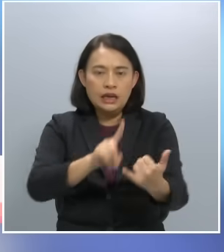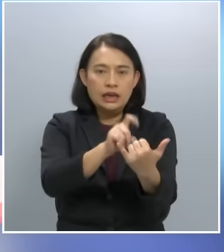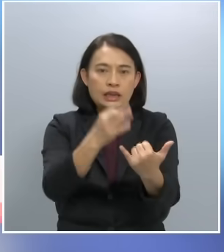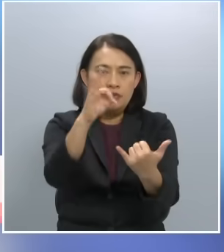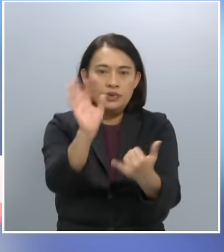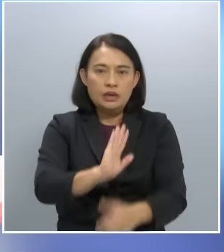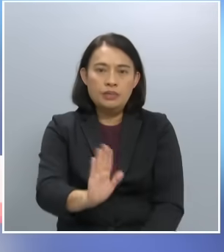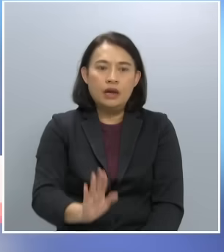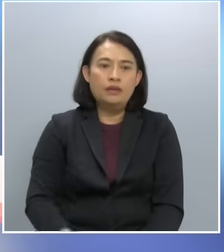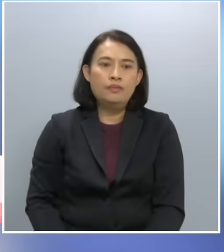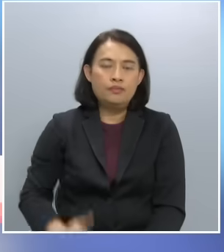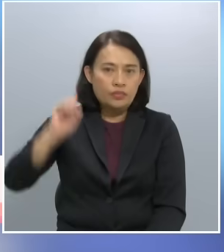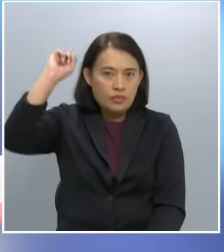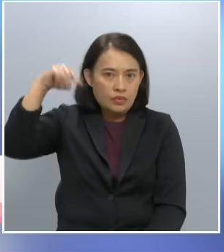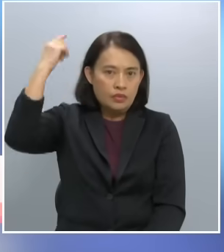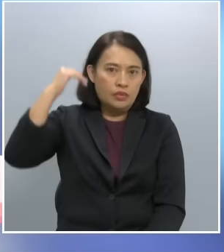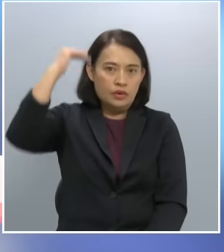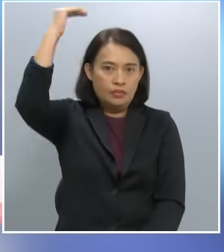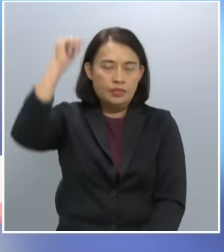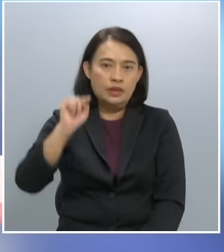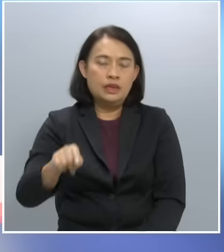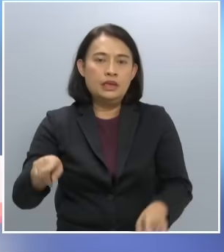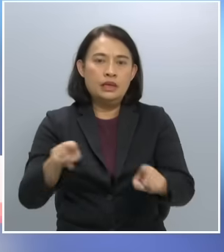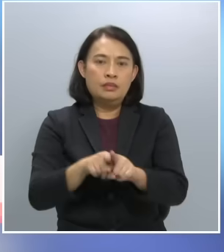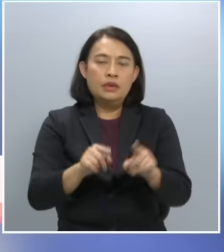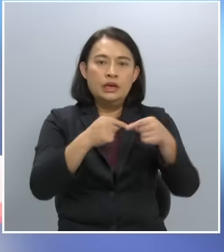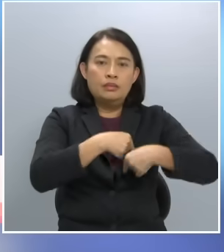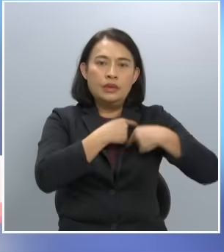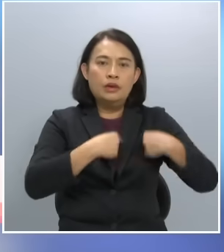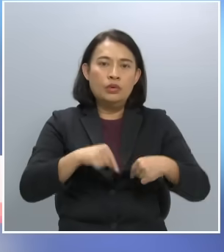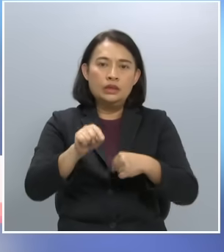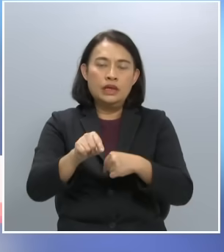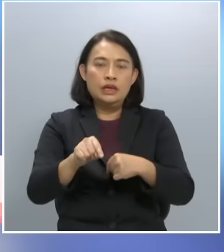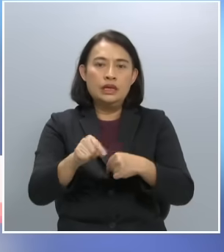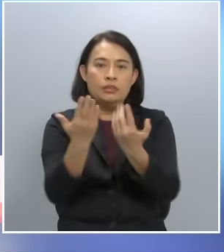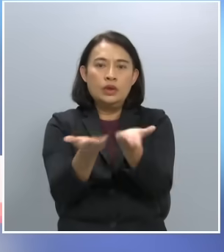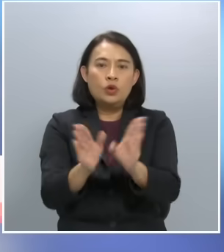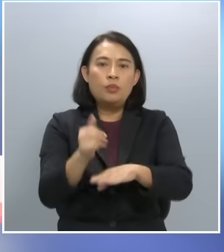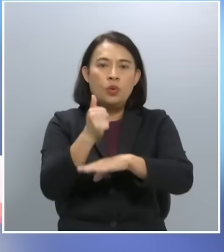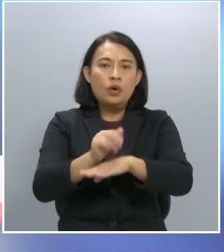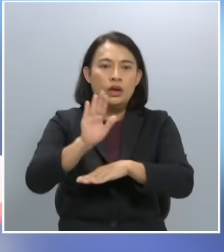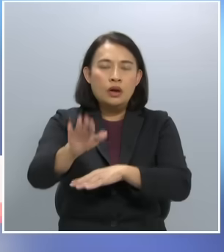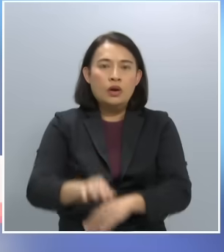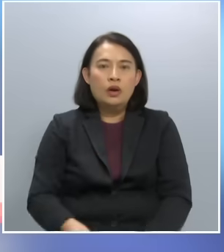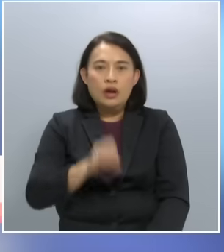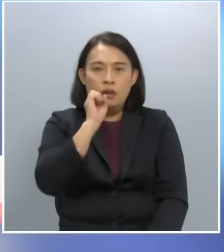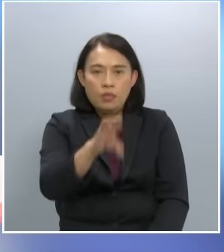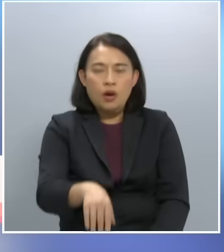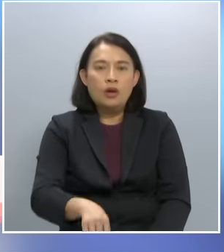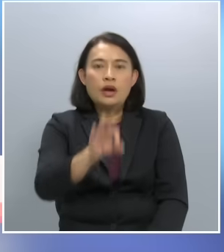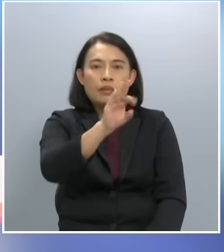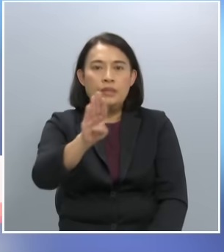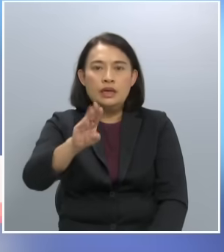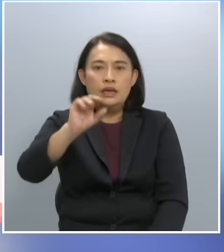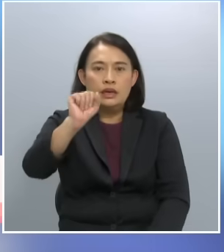ฟรีพี่สาวที่เป็นเหมือนดวงใจเป็นหัวหน้าครอบครัวของเราแล้วก็มาร้องกับเพจสายไหต้องรอดขอให้